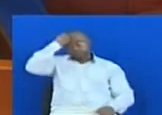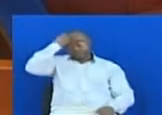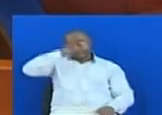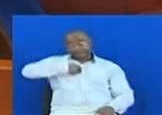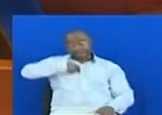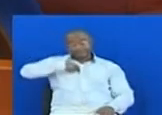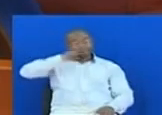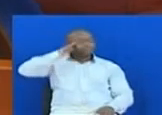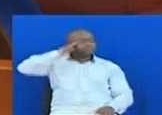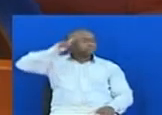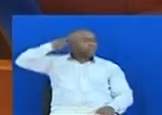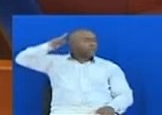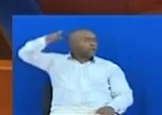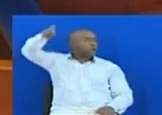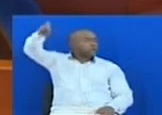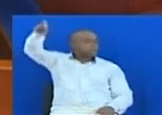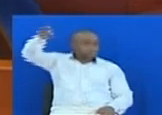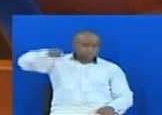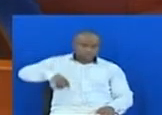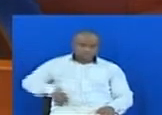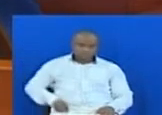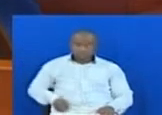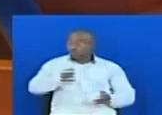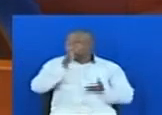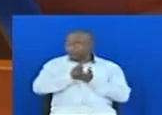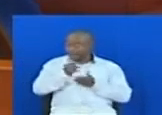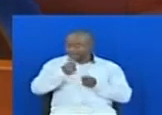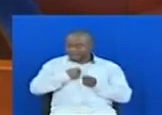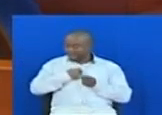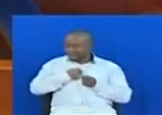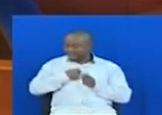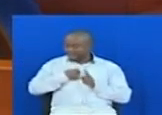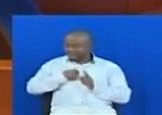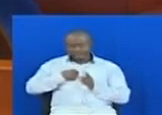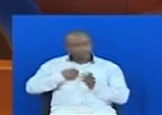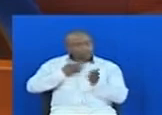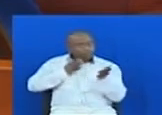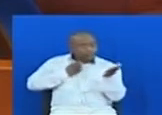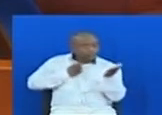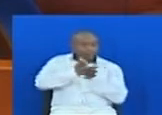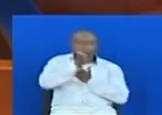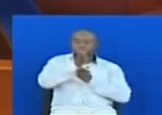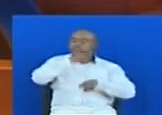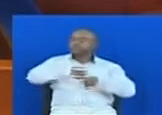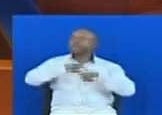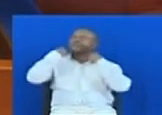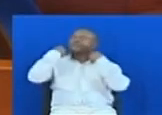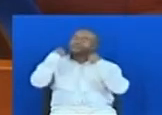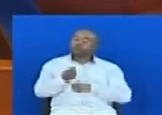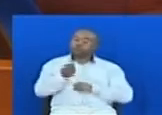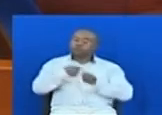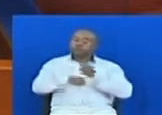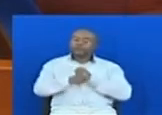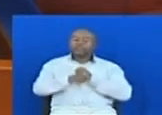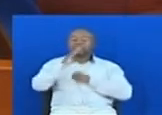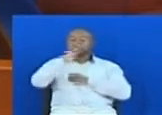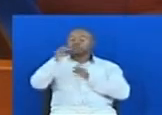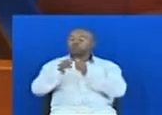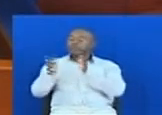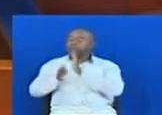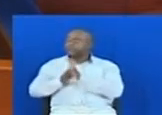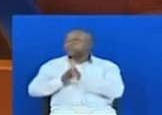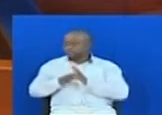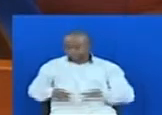Ni ukweli usiopingika tumepita mapito. Kwenye hili janga la corona ulikuwa ni mtihani mkubwa